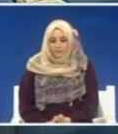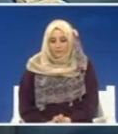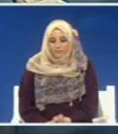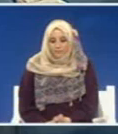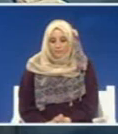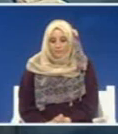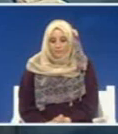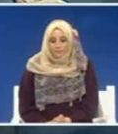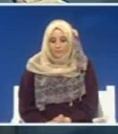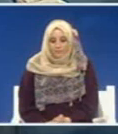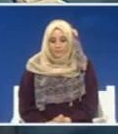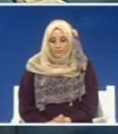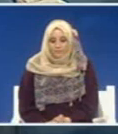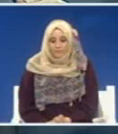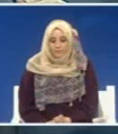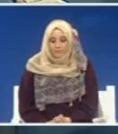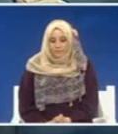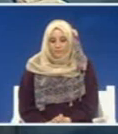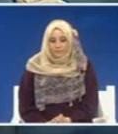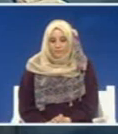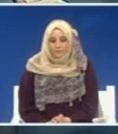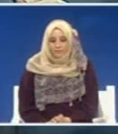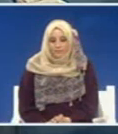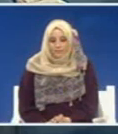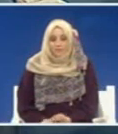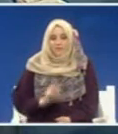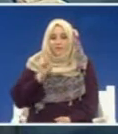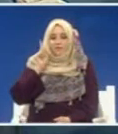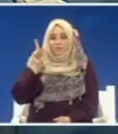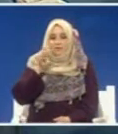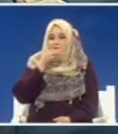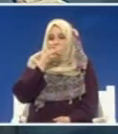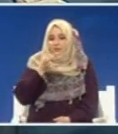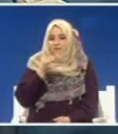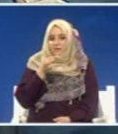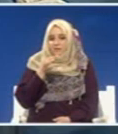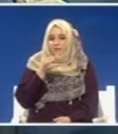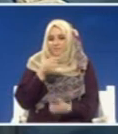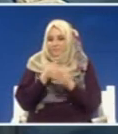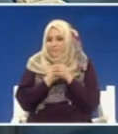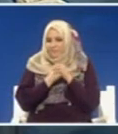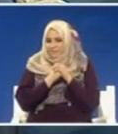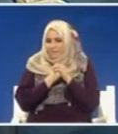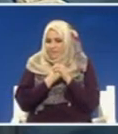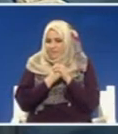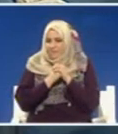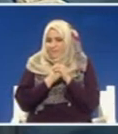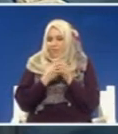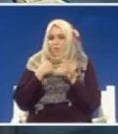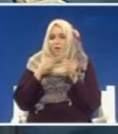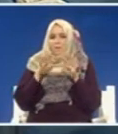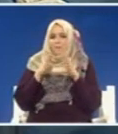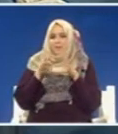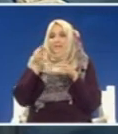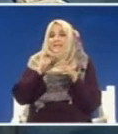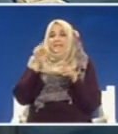بعدين؟ والطلق هو ما كانش مطلقني، لكن هو غدر بيا اني كون قعدت في فرنسا كنت بنتي كانت عدات الجنسية